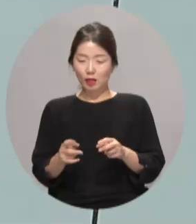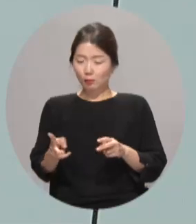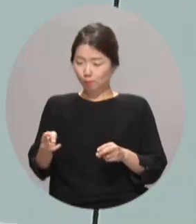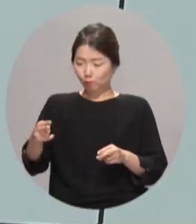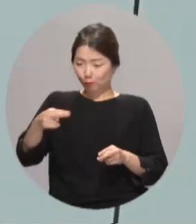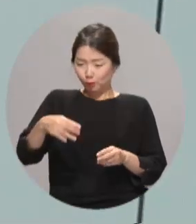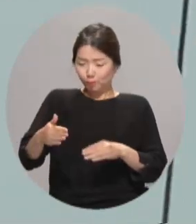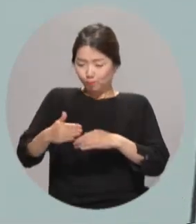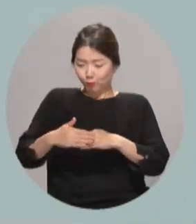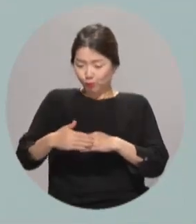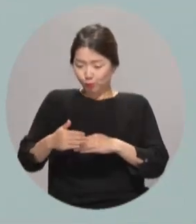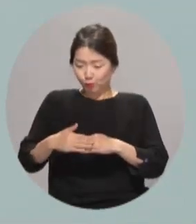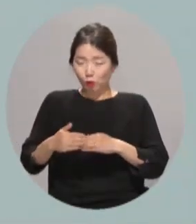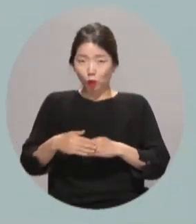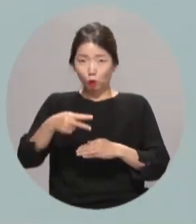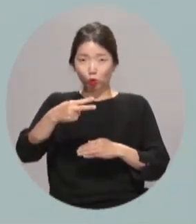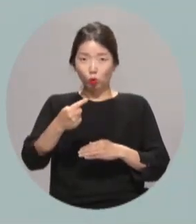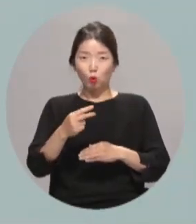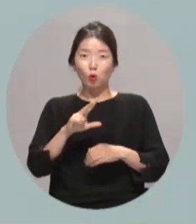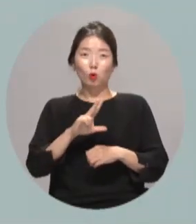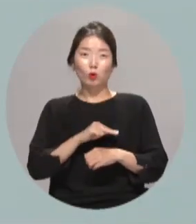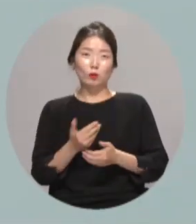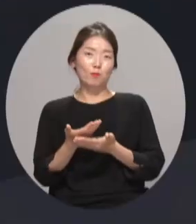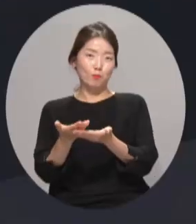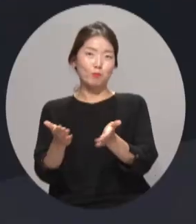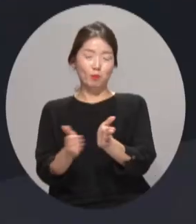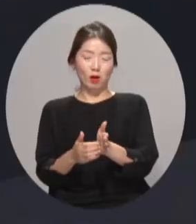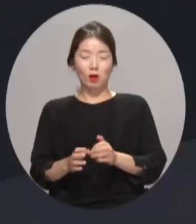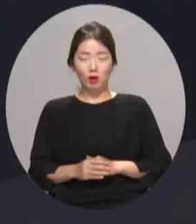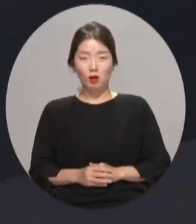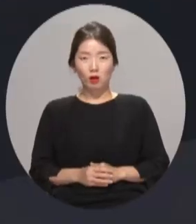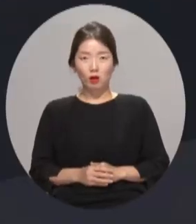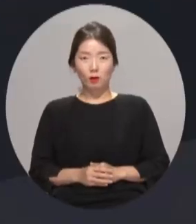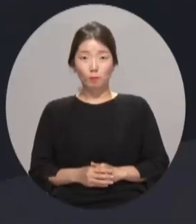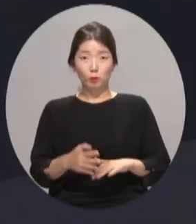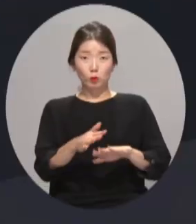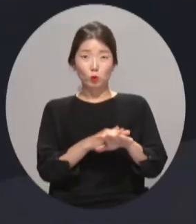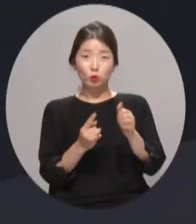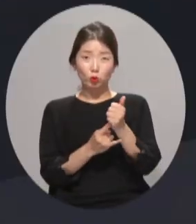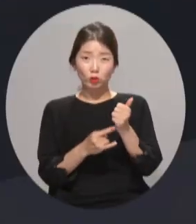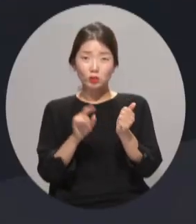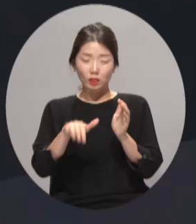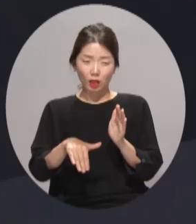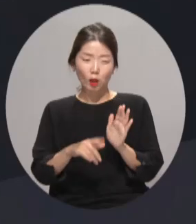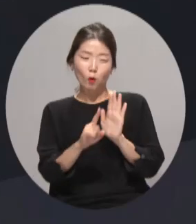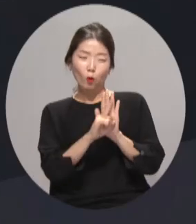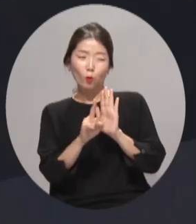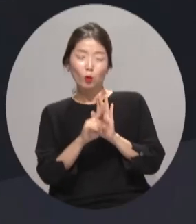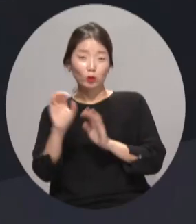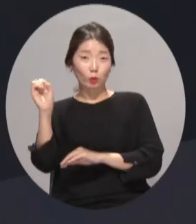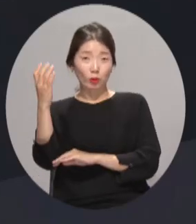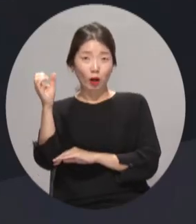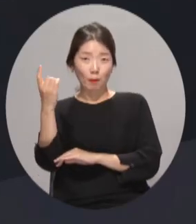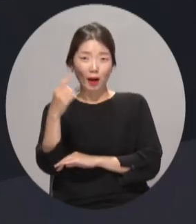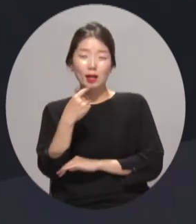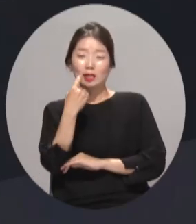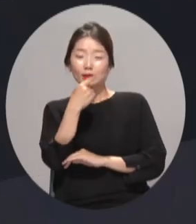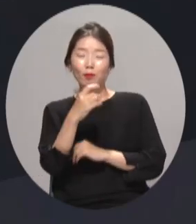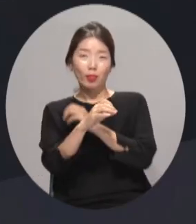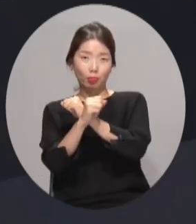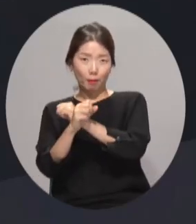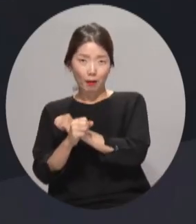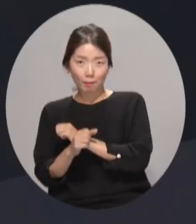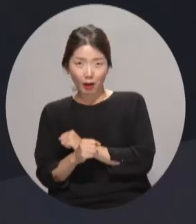종이를 오려붙여 도의회에 제출했던 겁니다. 조직위 측은 당시 홍보를 맡은 언론사가 구두 계약을 원하는